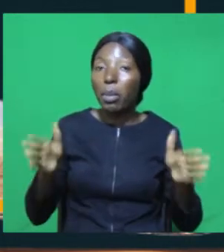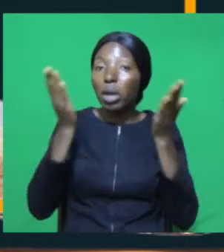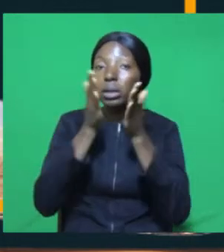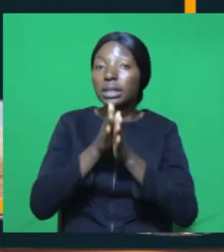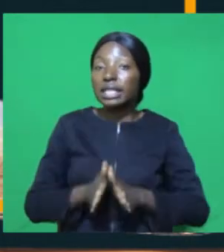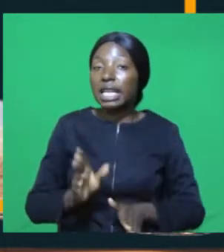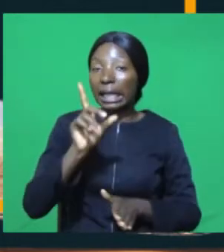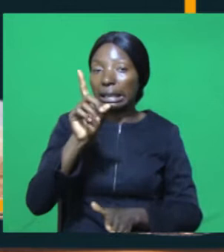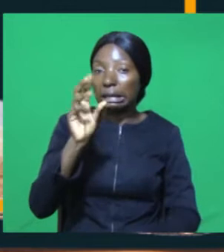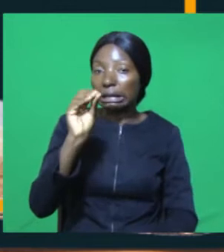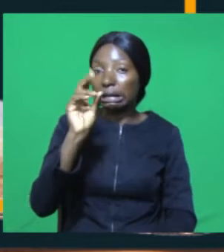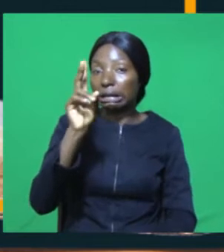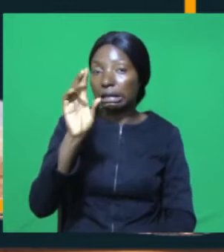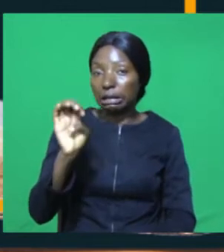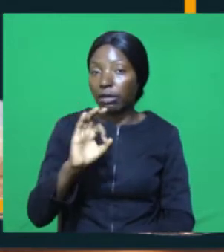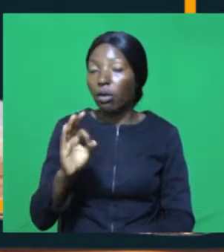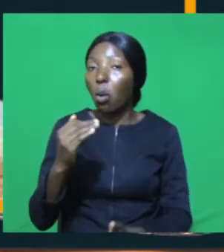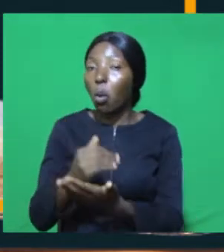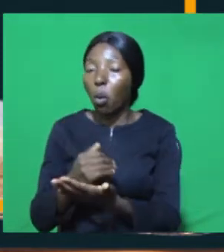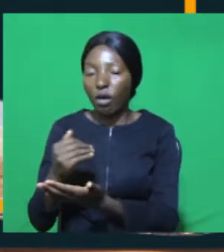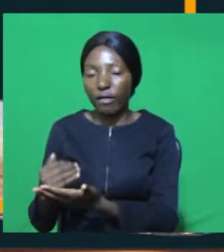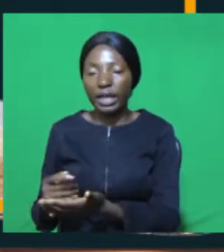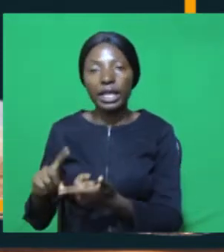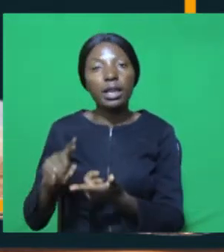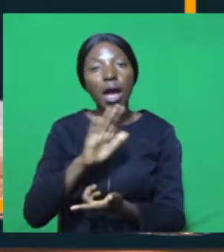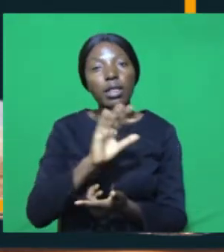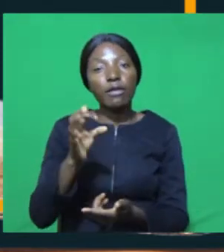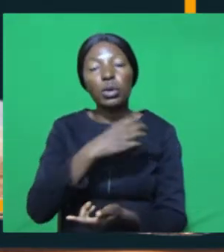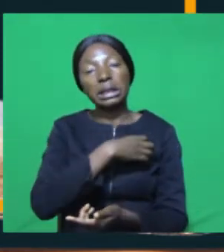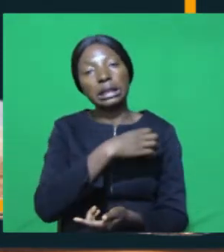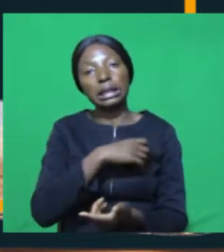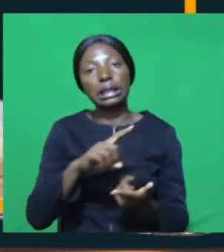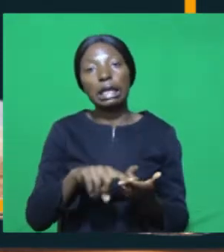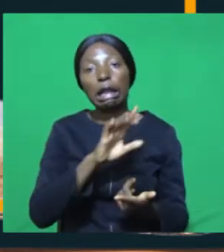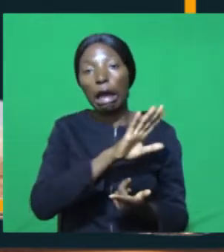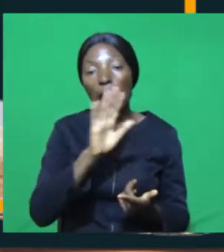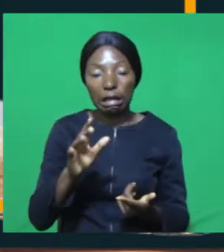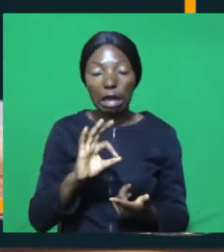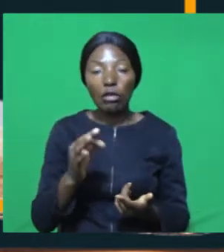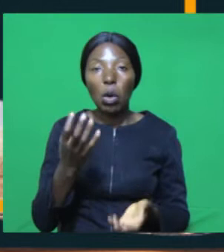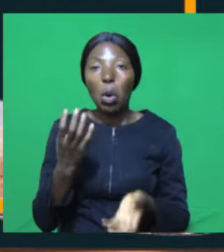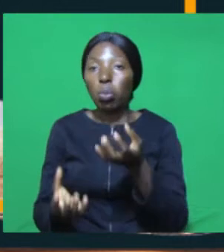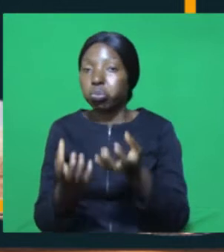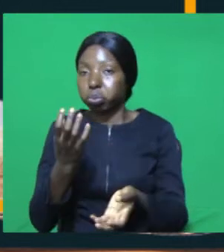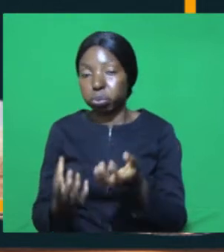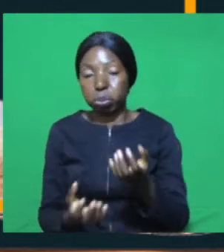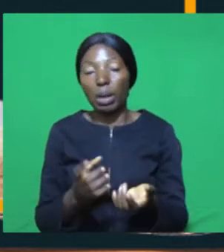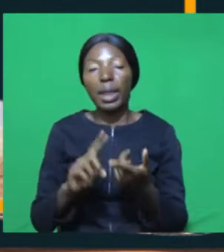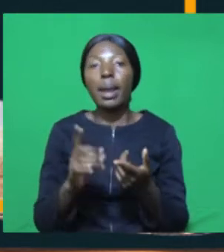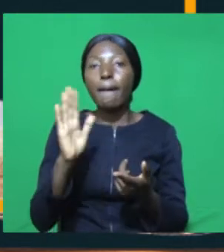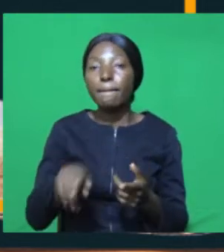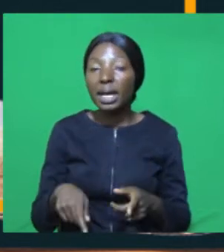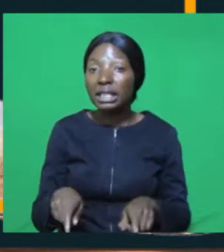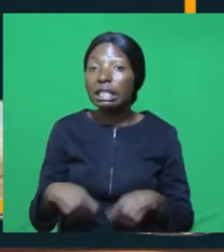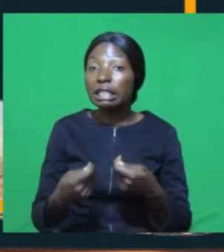chipiriso che mosha yake akataza. Imewe chipiriso che zivi, imewe chipiriso chinopiswa. Zino ngawe nazo kumprisita,